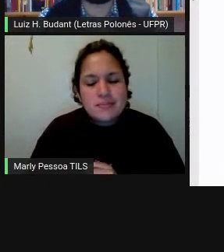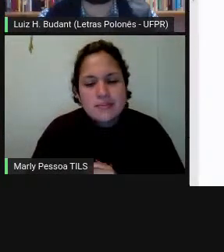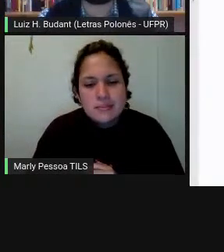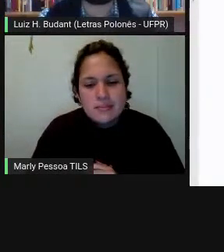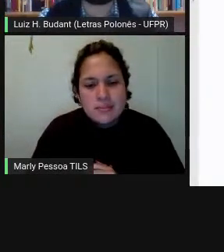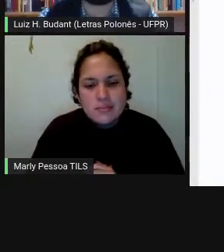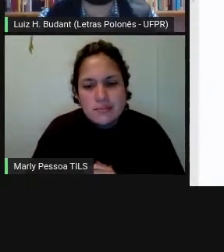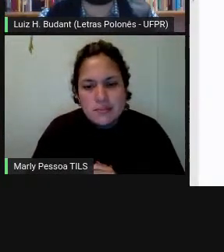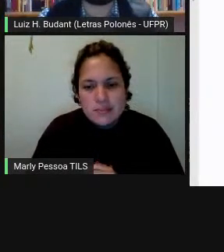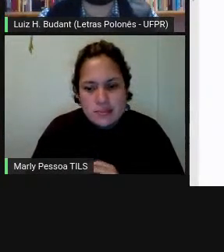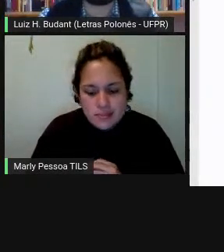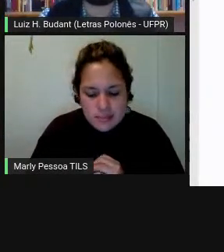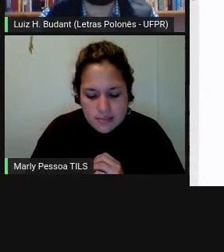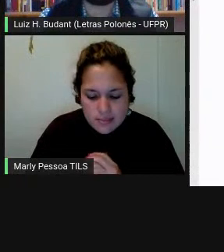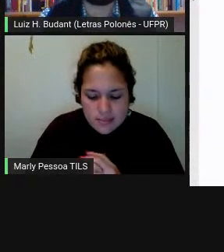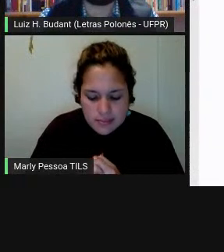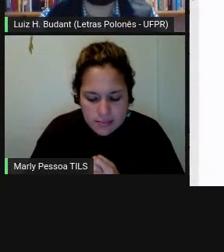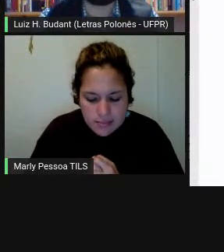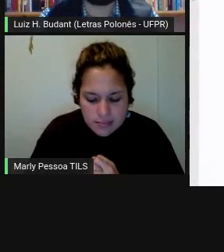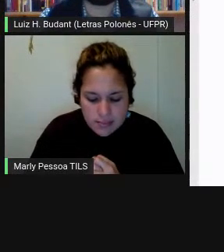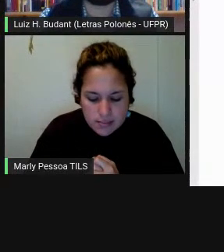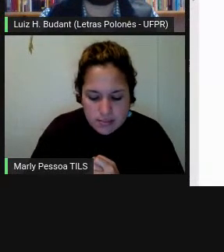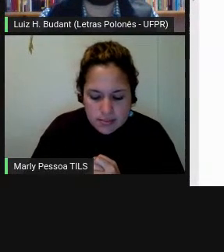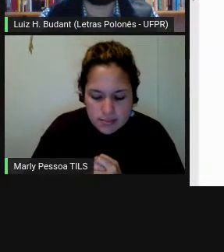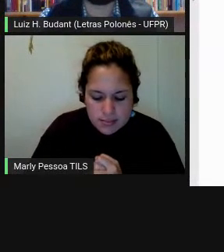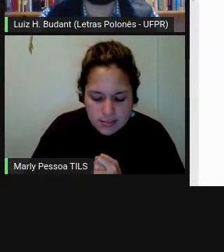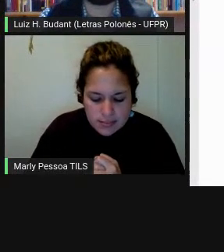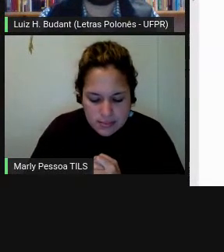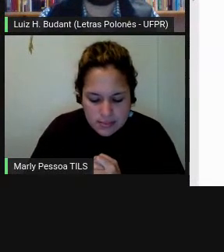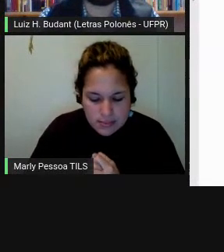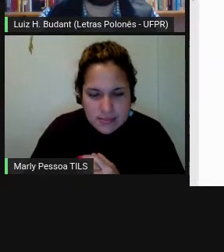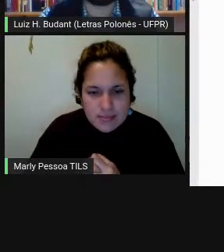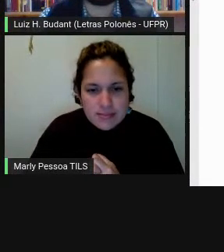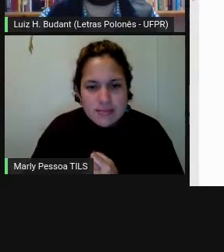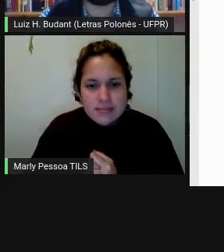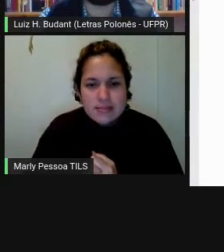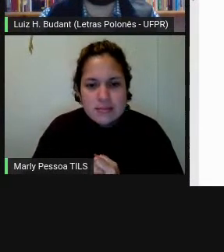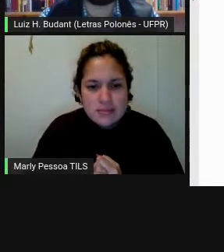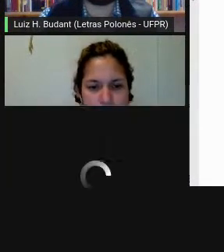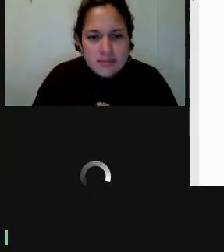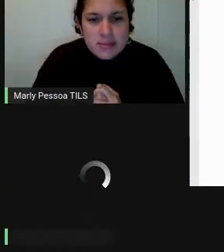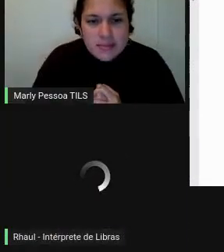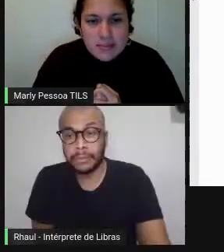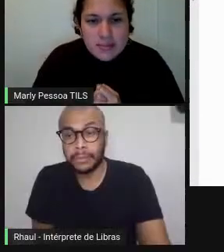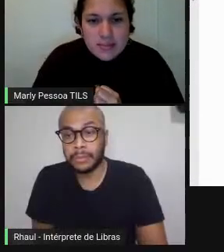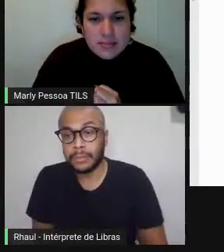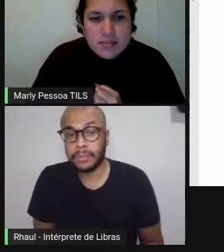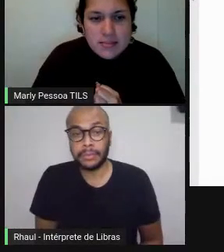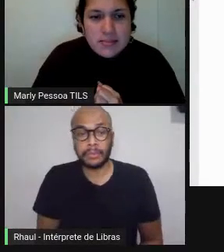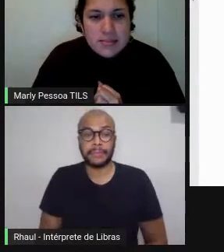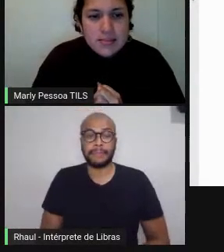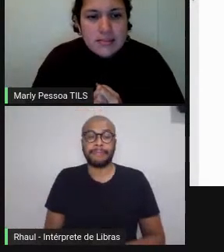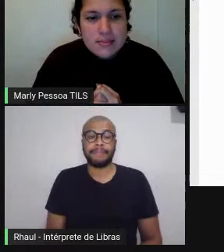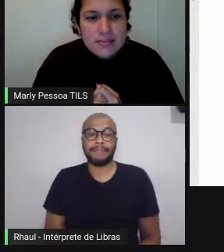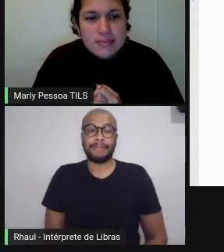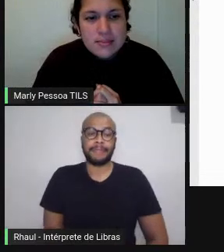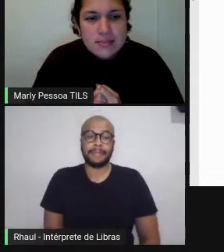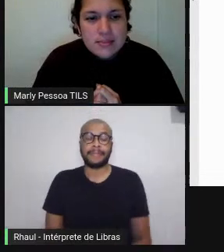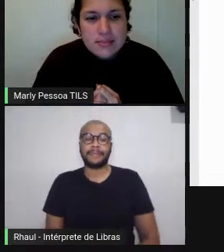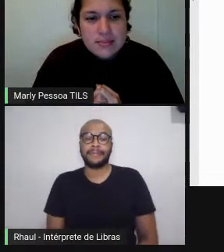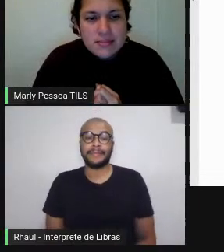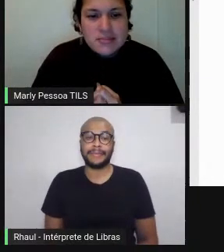Zaprezentuję Państwu tak dla przykładu, jakie imiona dziś wybierają Polacy, czyli przeskoczymy zupełnie